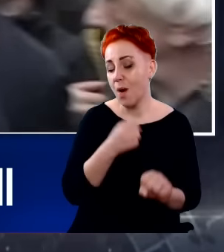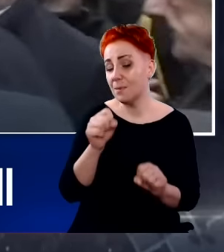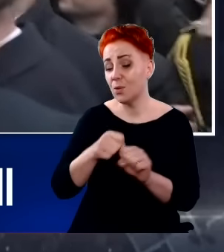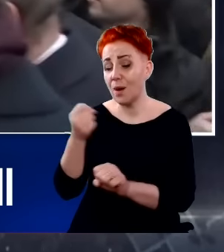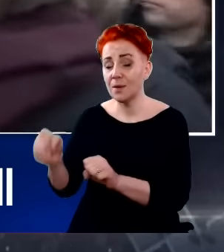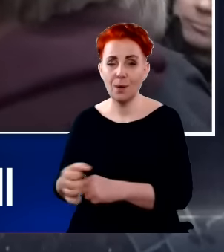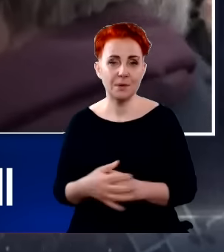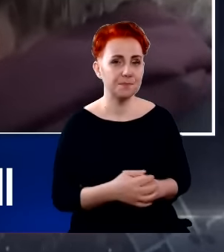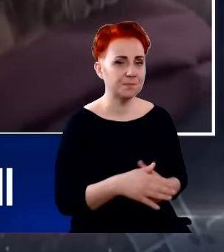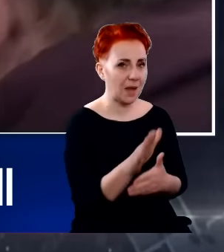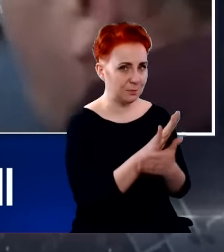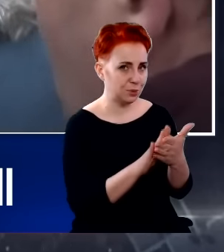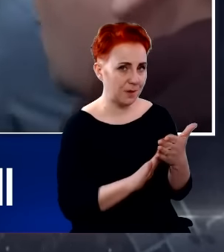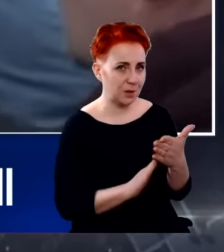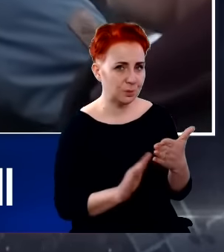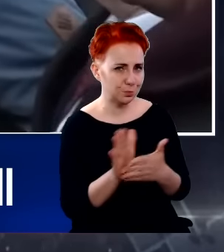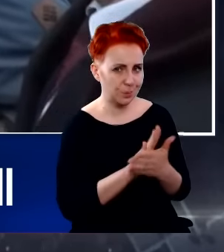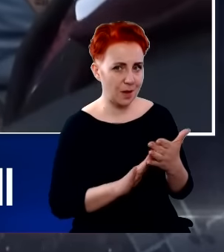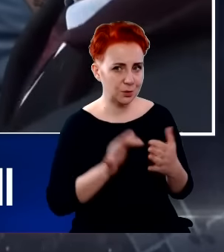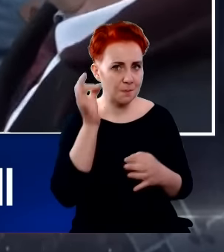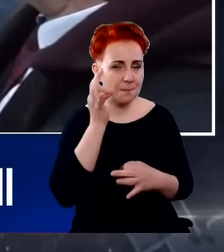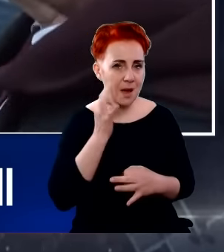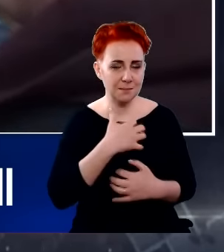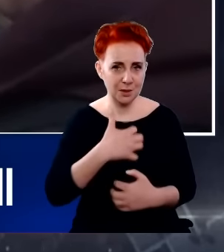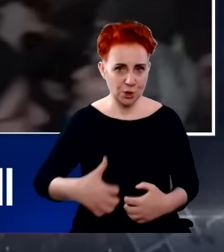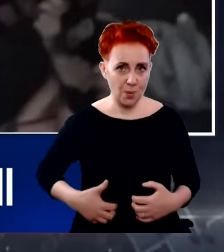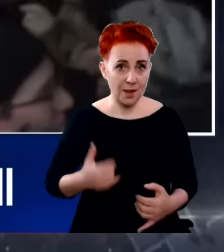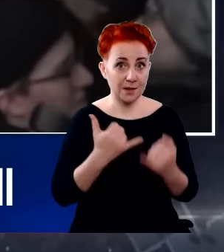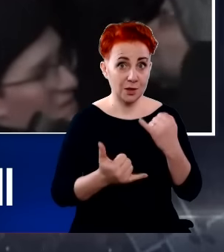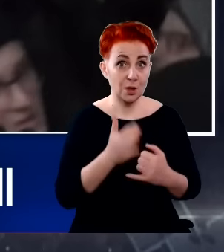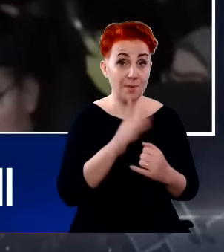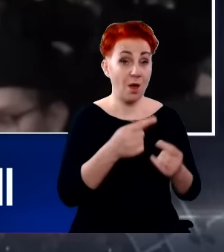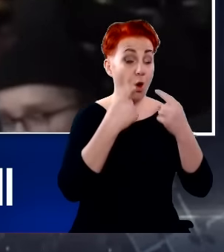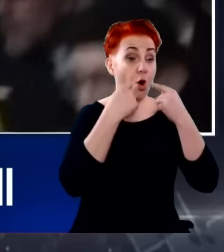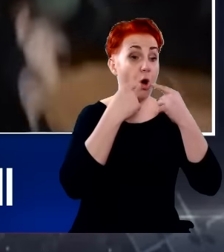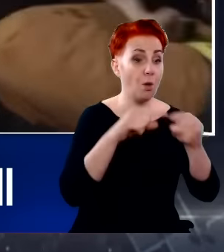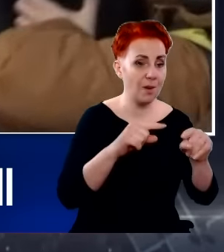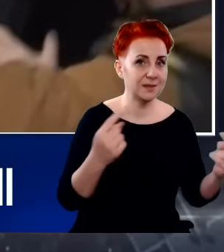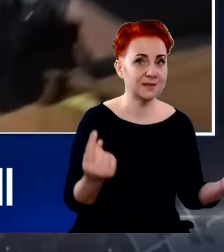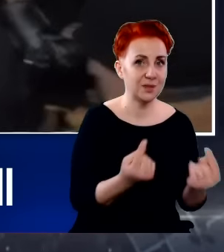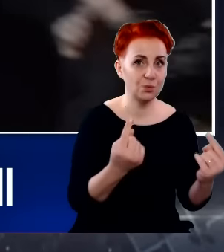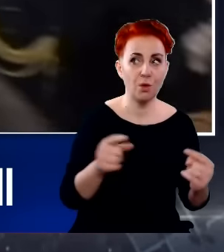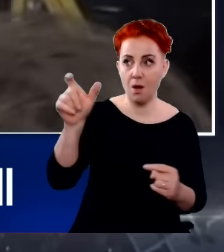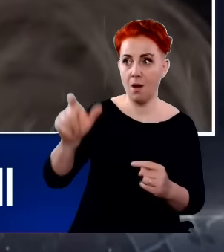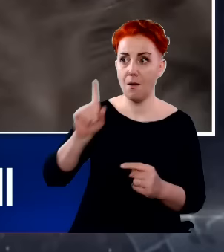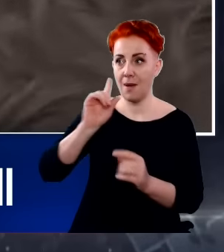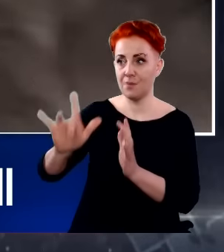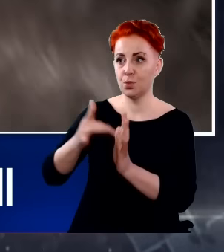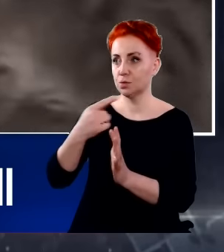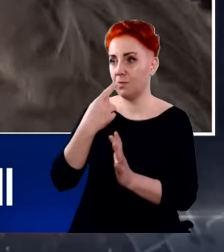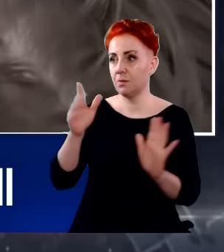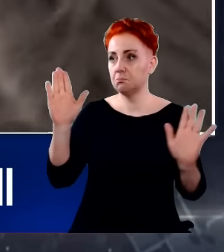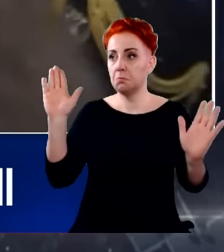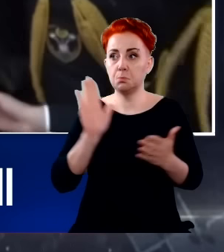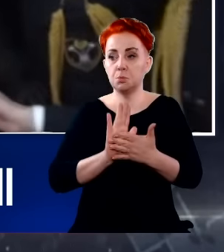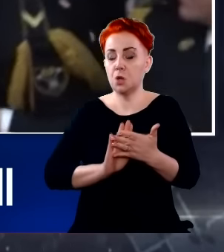spodziewa się, przepraszam, pani marszałek, że jeżeli przyjdzie do odpowiedzialności, to pan Donald Tusk powie, no przepraszam bardzo. Będzie miał